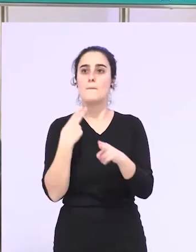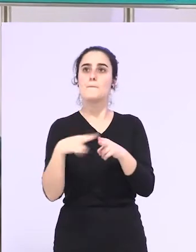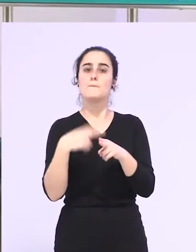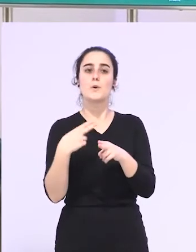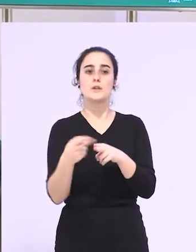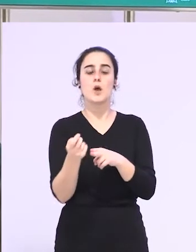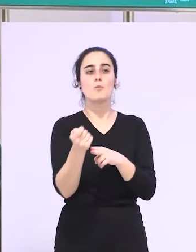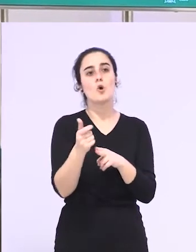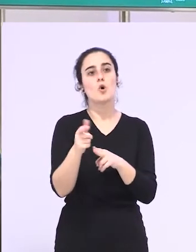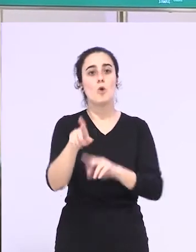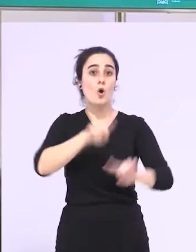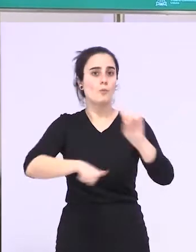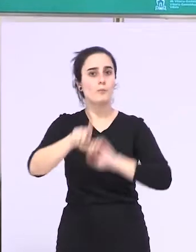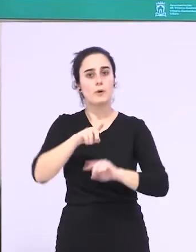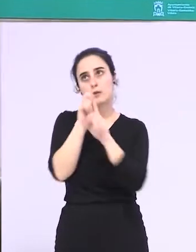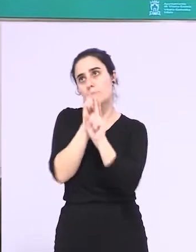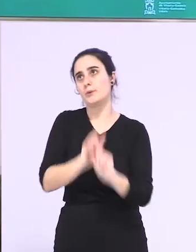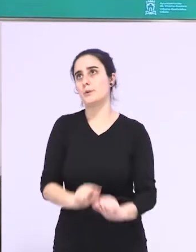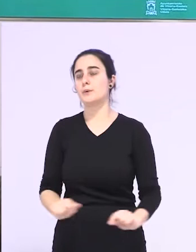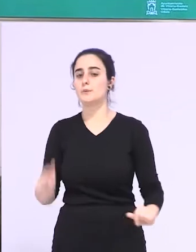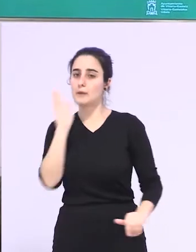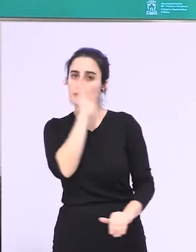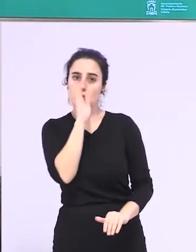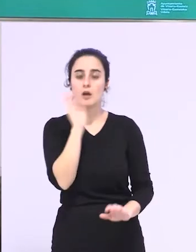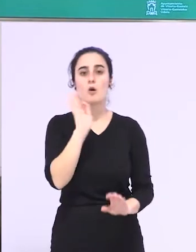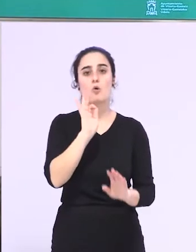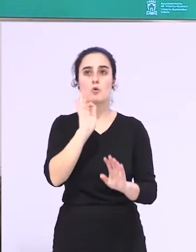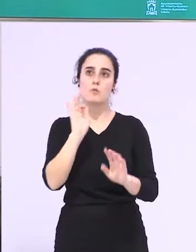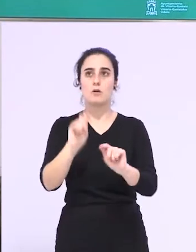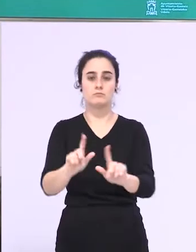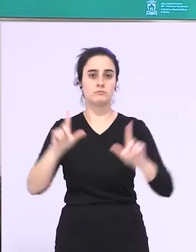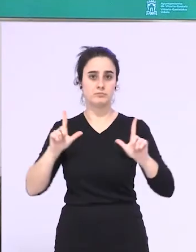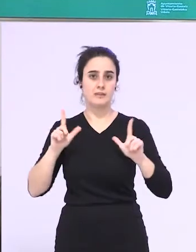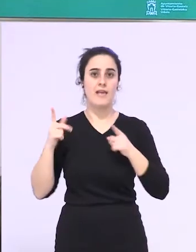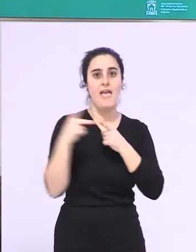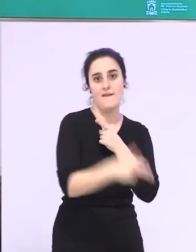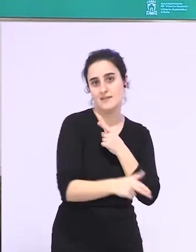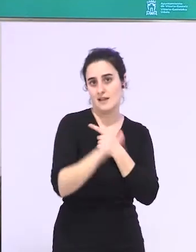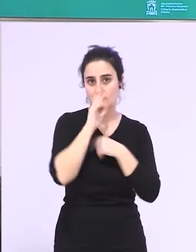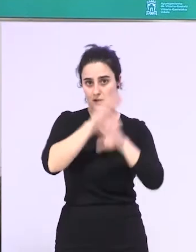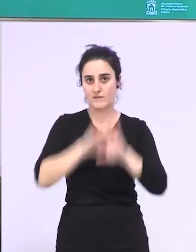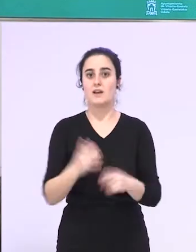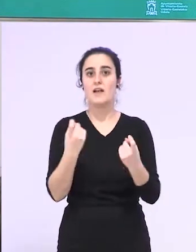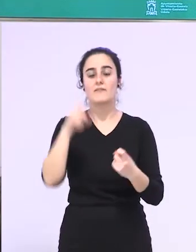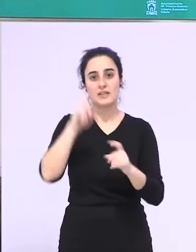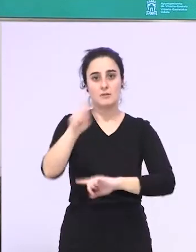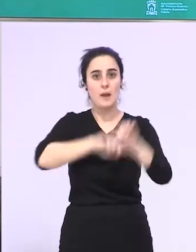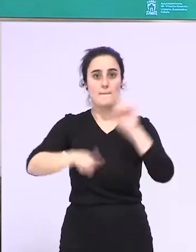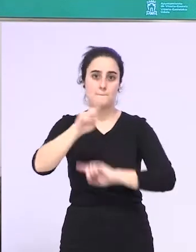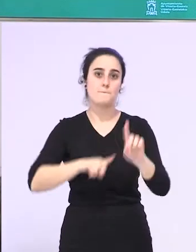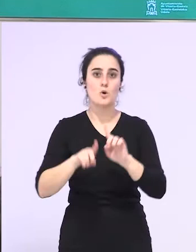erasoak ezkutatu edo bigarren maila baten ba usteko, ez? Eta ez benetan arazoari heltzeko